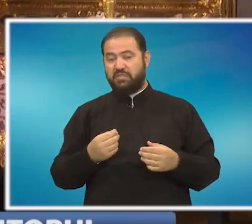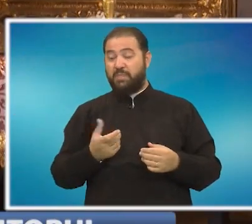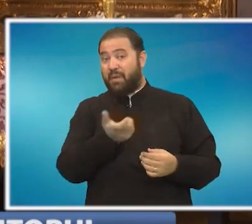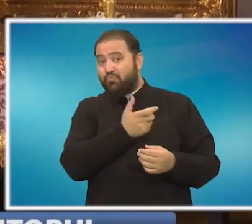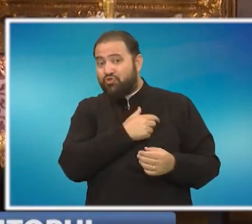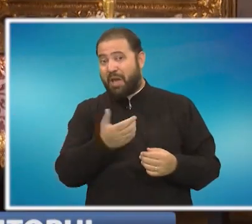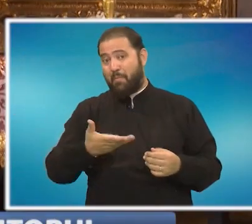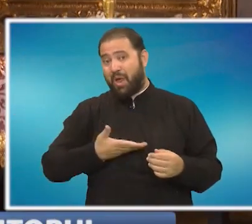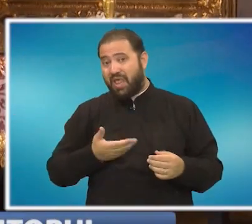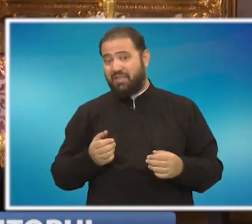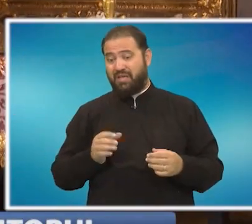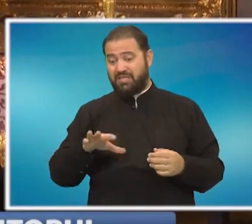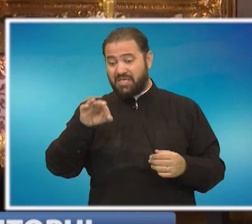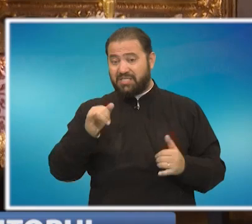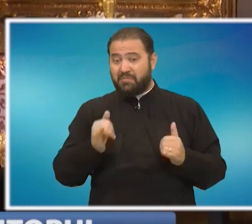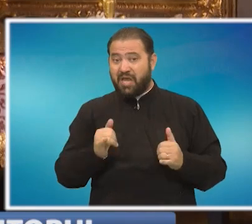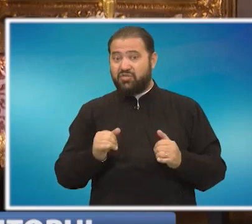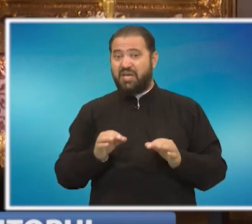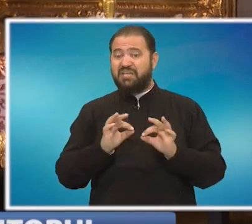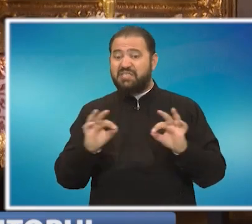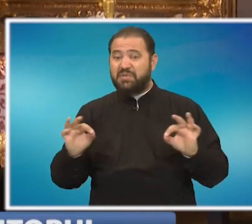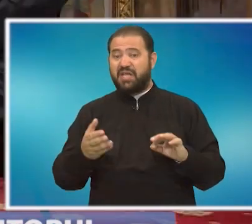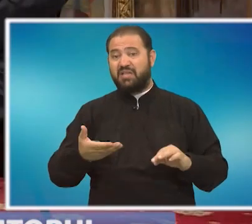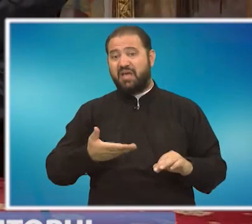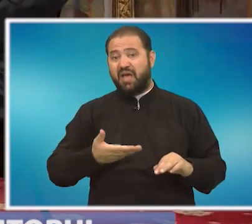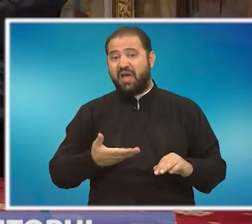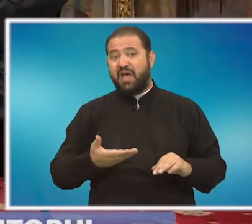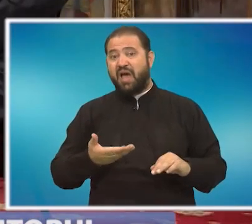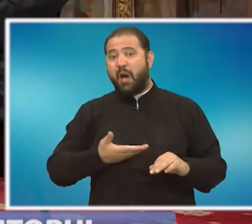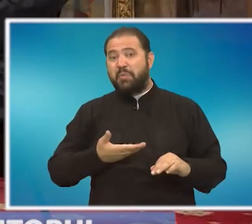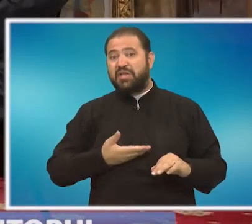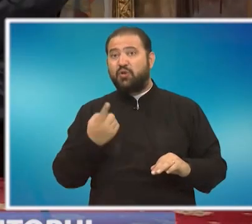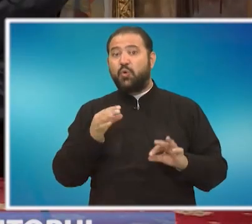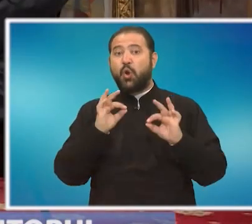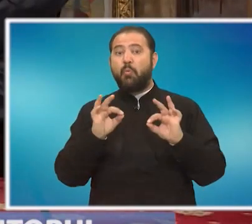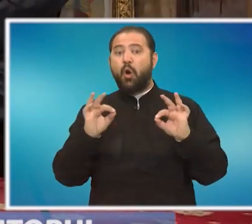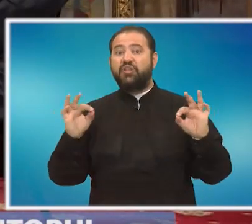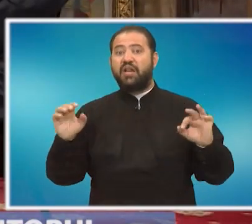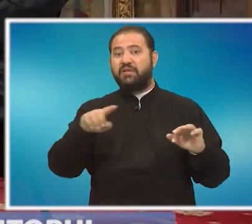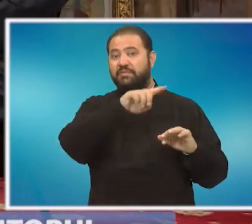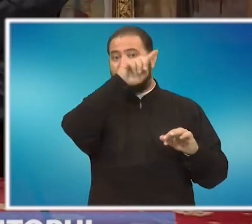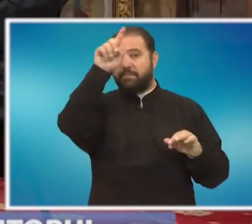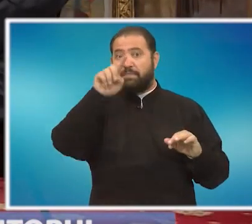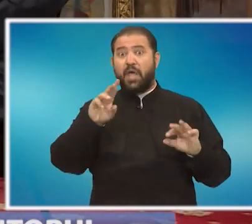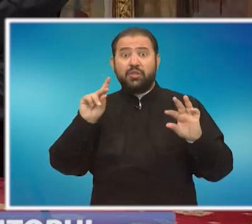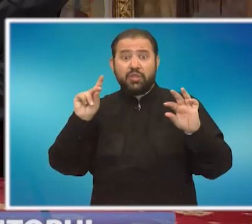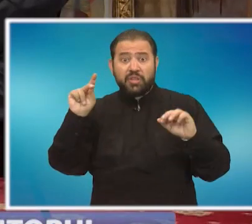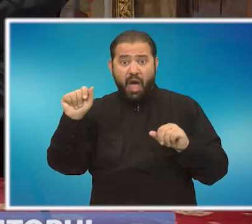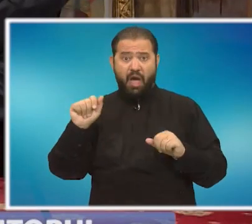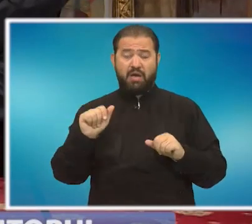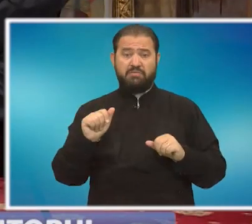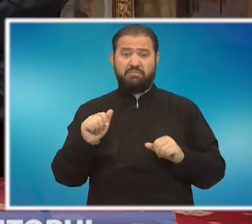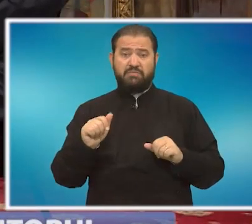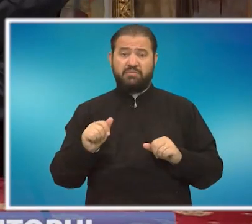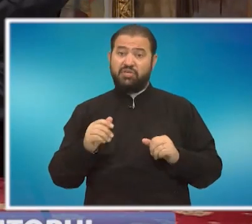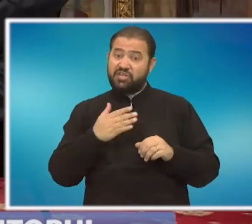această simplitate a Sfântului un model? Desigur, și de asemenea aș vrea să accentuez, alături